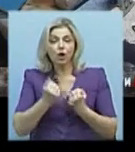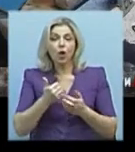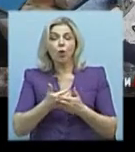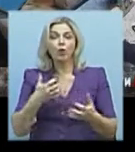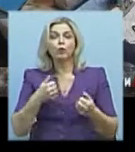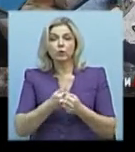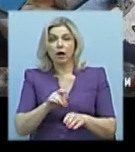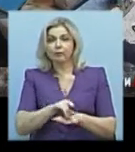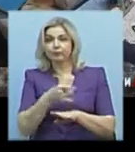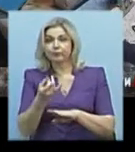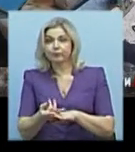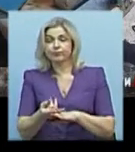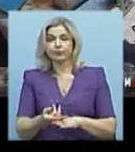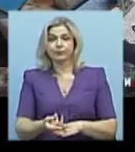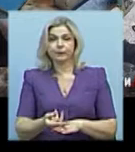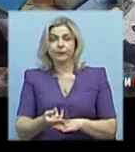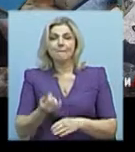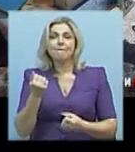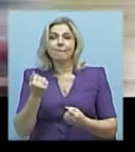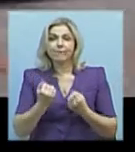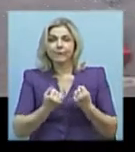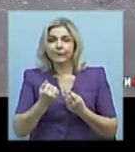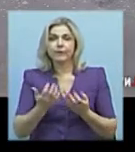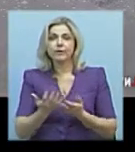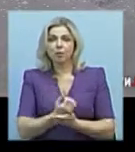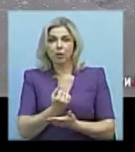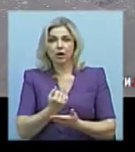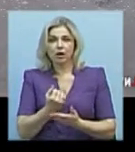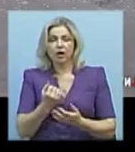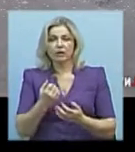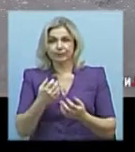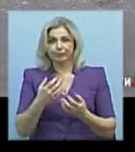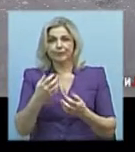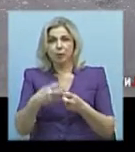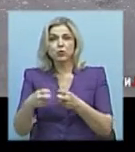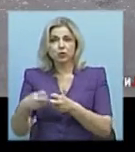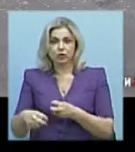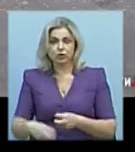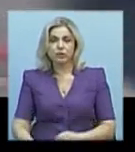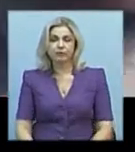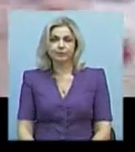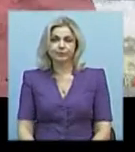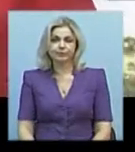той перекинувся на бік. Автомобілі отримали механічні пошкодження.